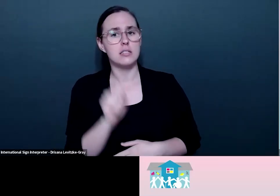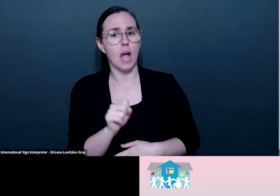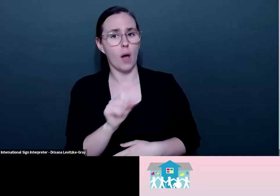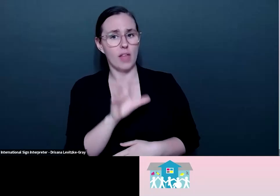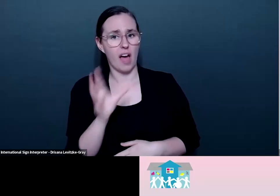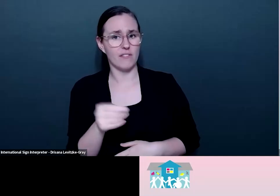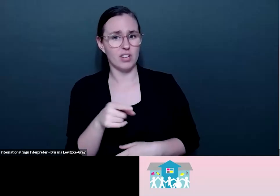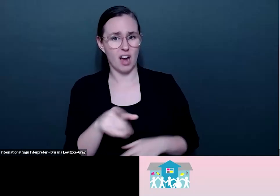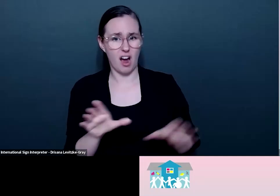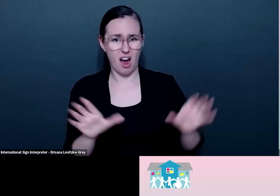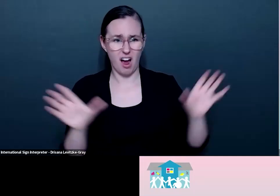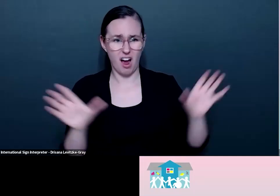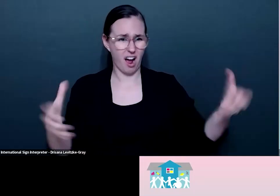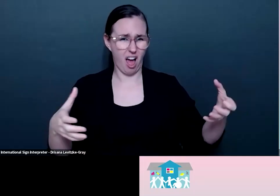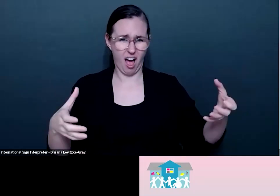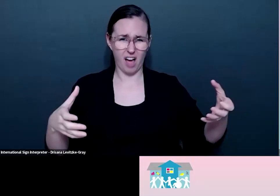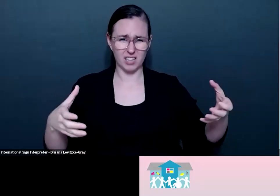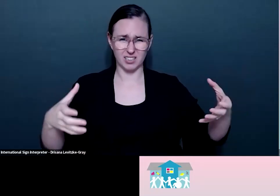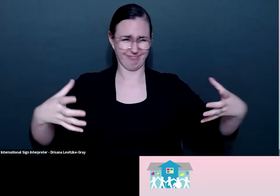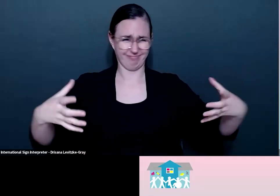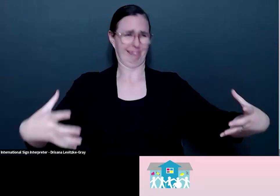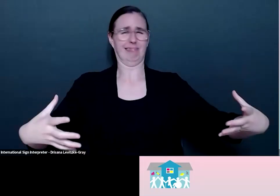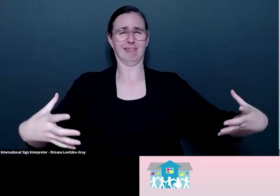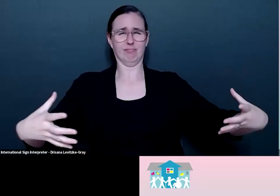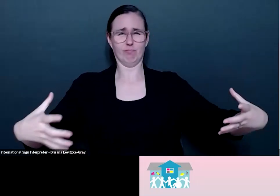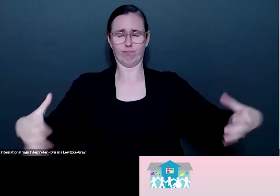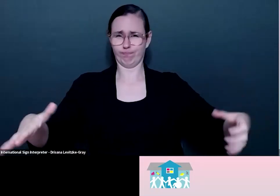dans les salles de classe. Est-ce que